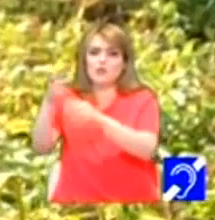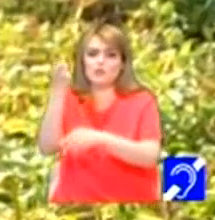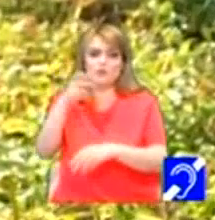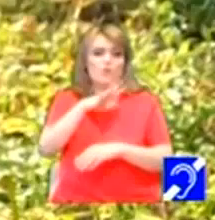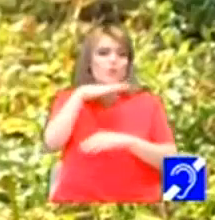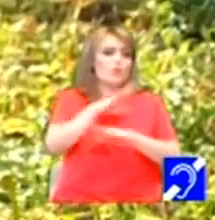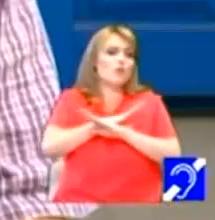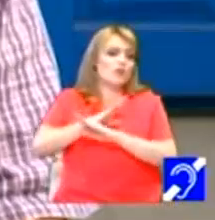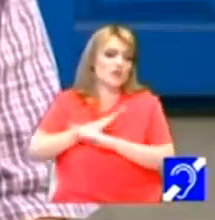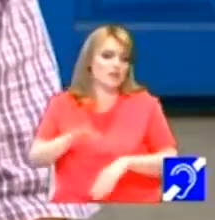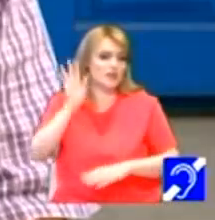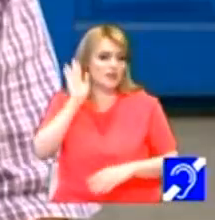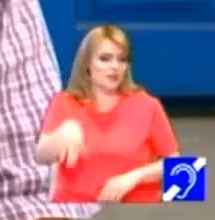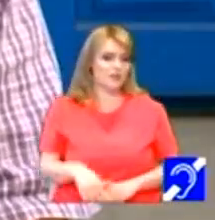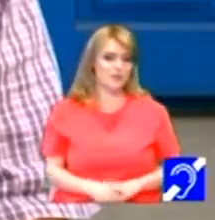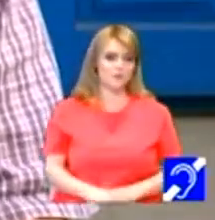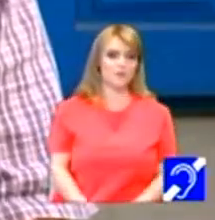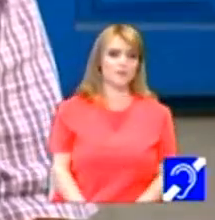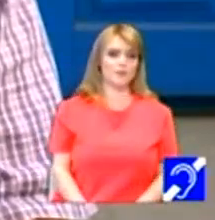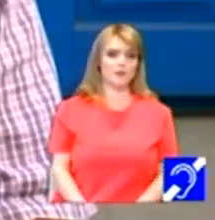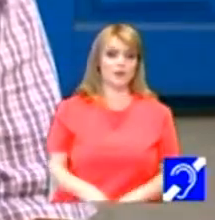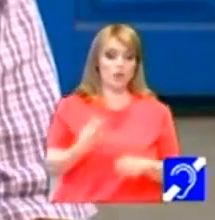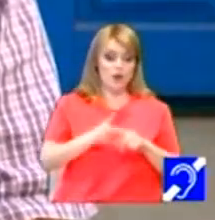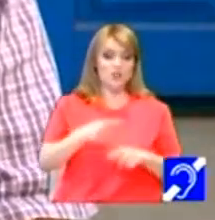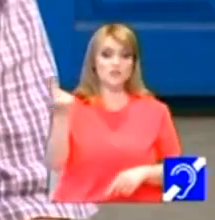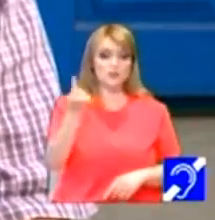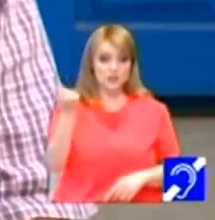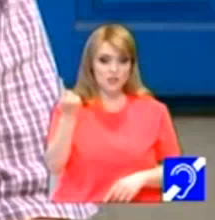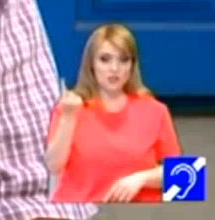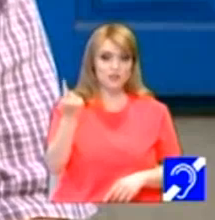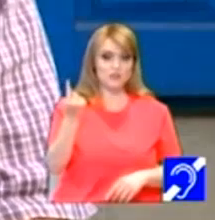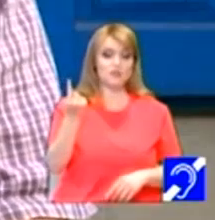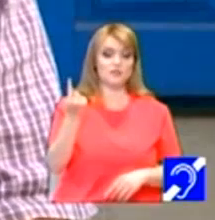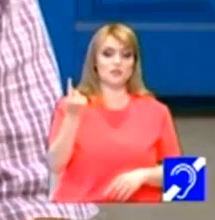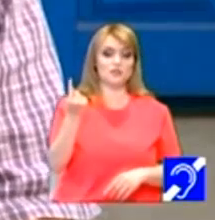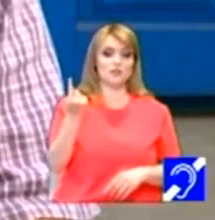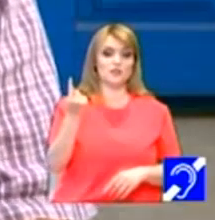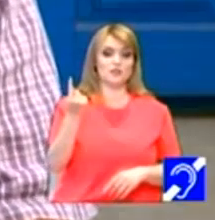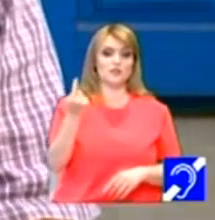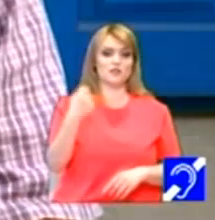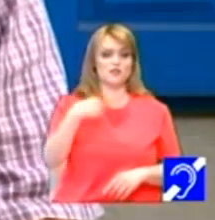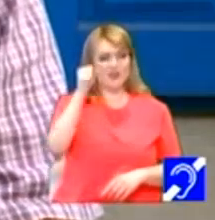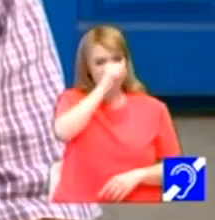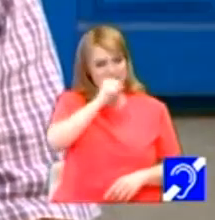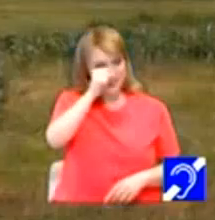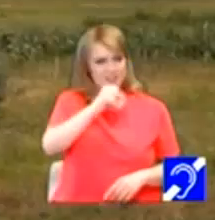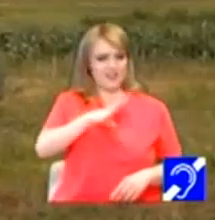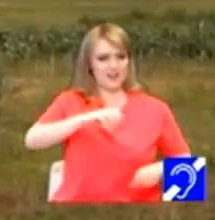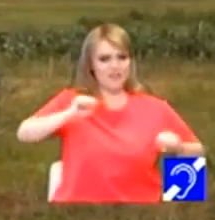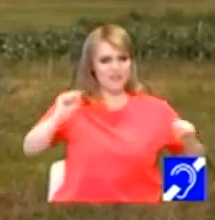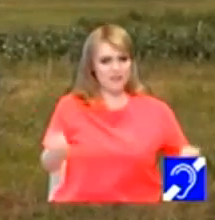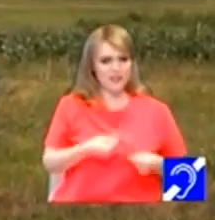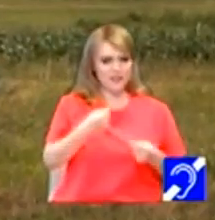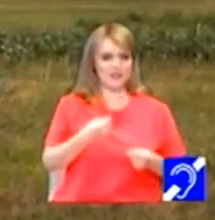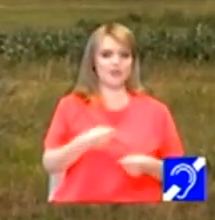Da. Mai în scurt, cu grâu aista și cu, ne ducem, era zier, era un umăt, ne